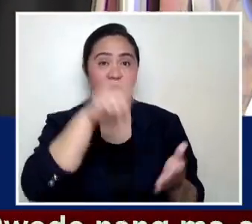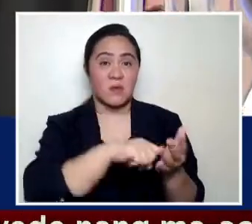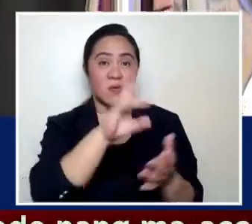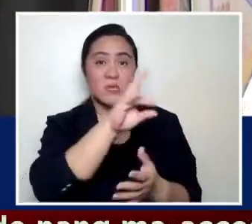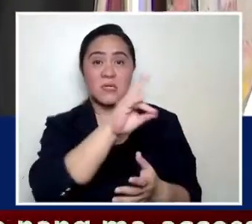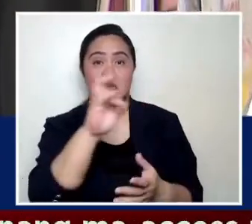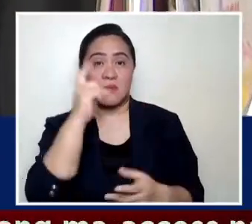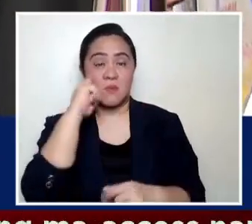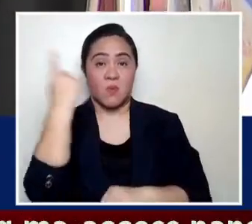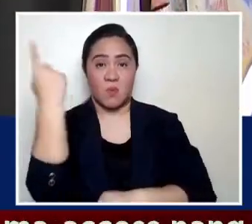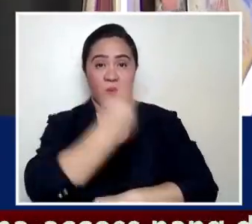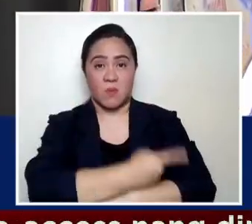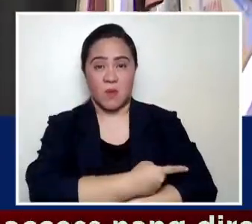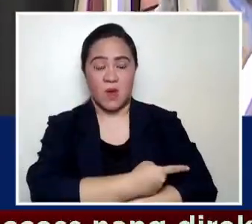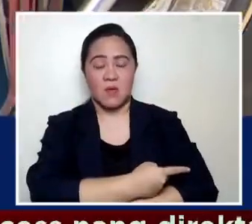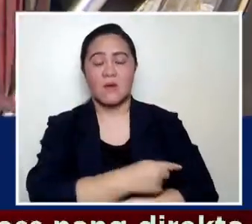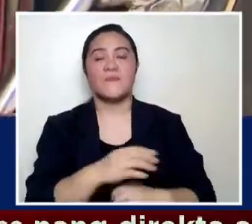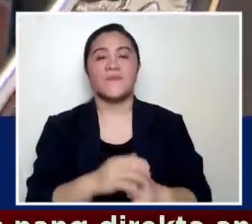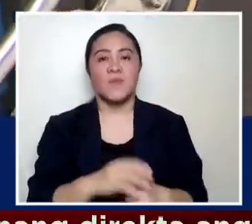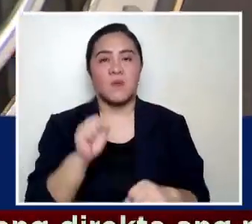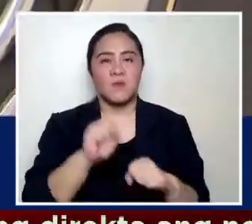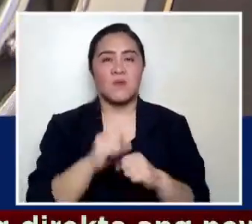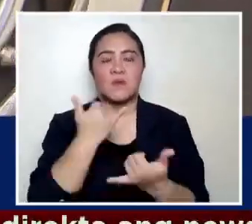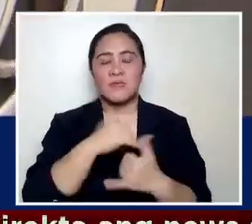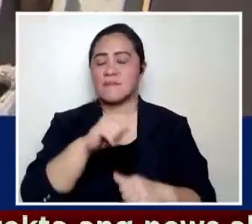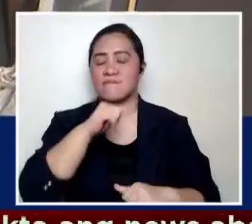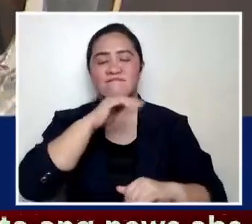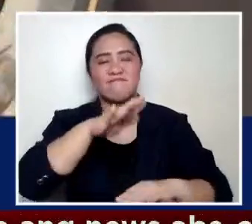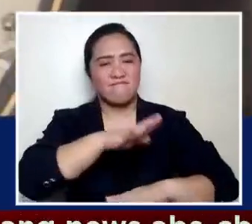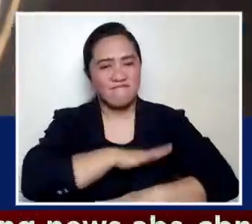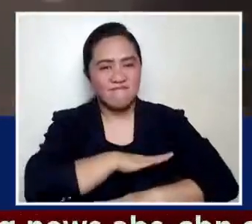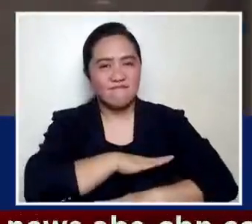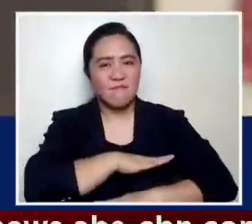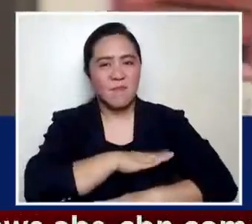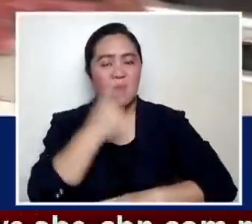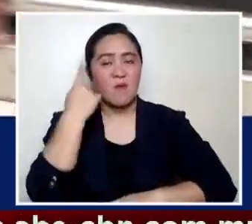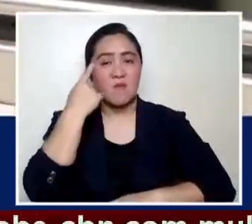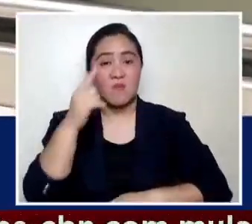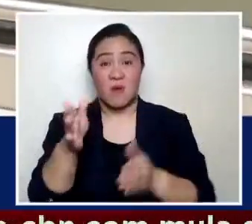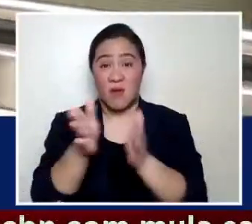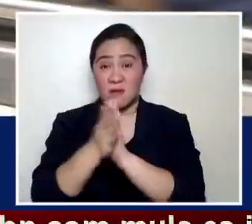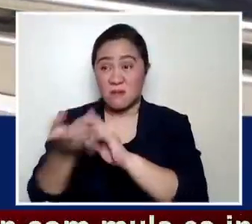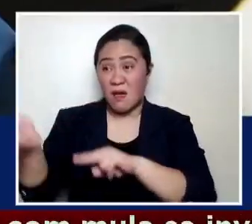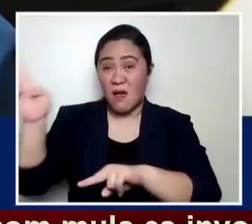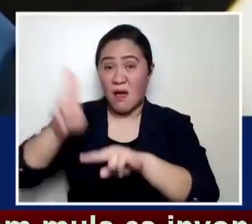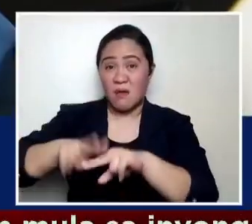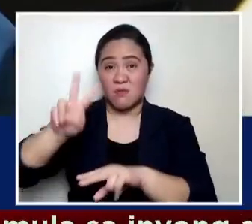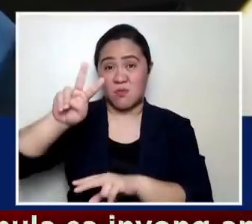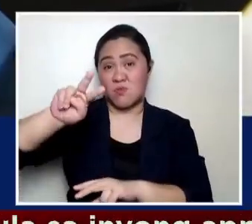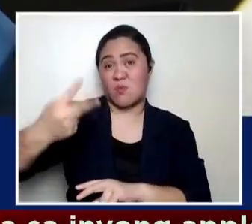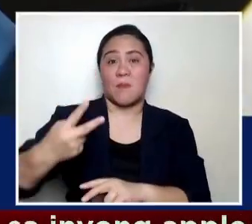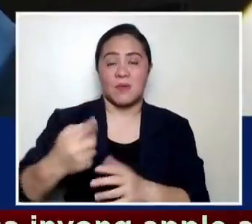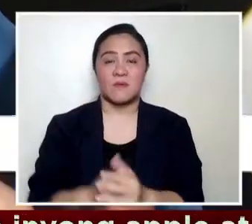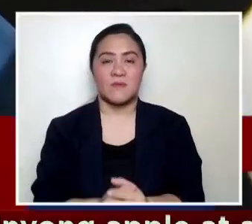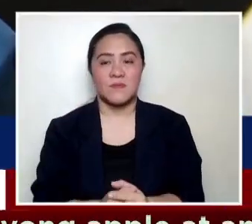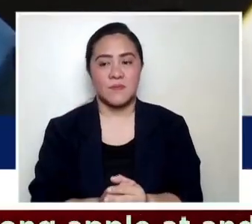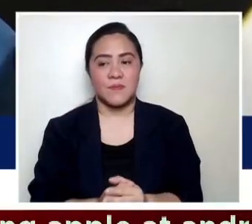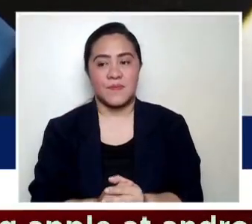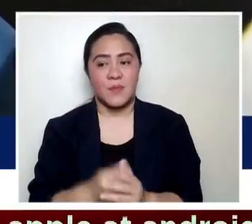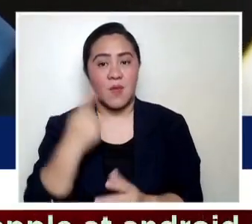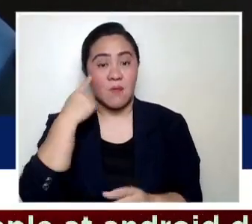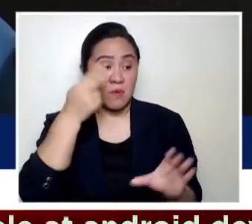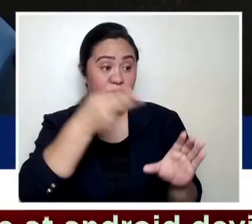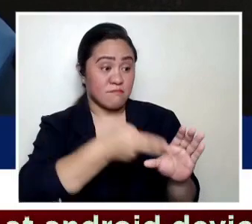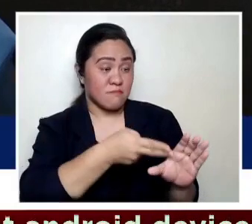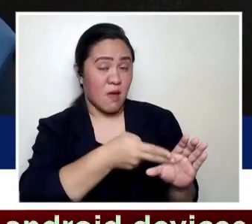araw. Para sa kanya, kapos pa rin ang 2 pisong aumento sa minimum fare sa mga jeepney. Yung diesel natin, ma'am, nasa